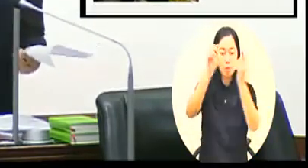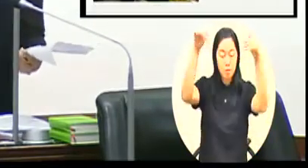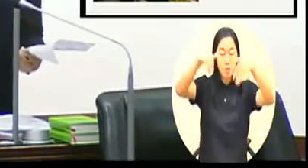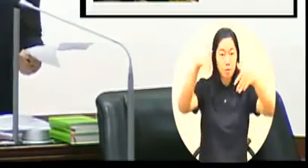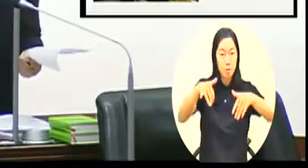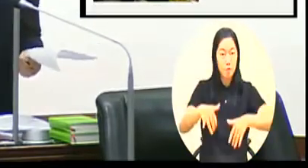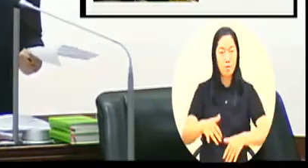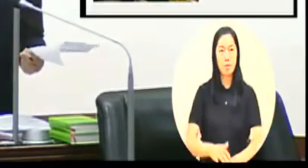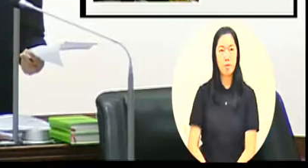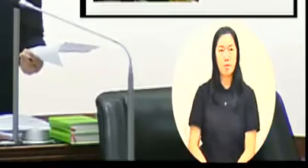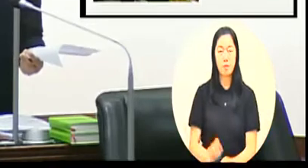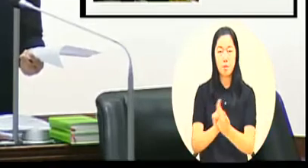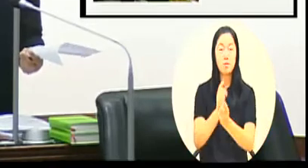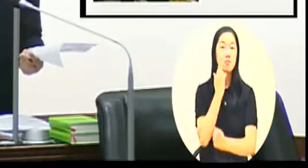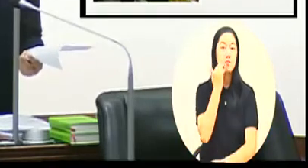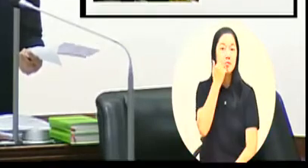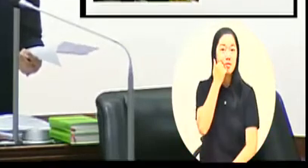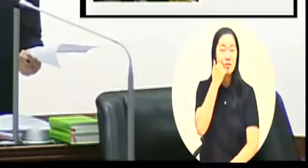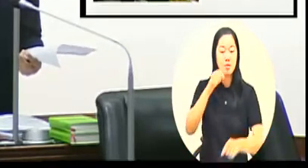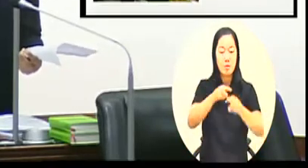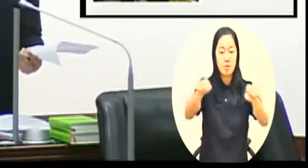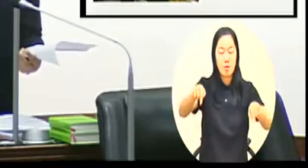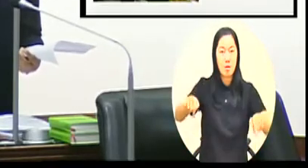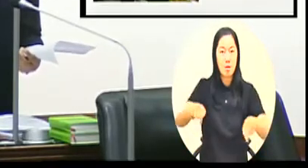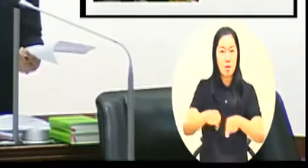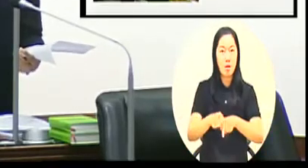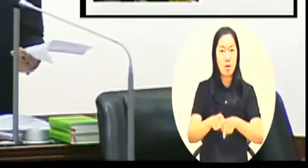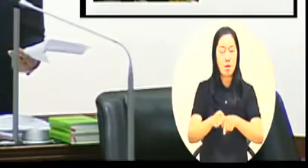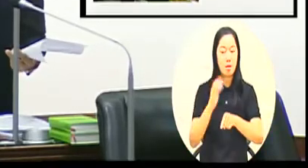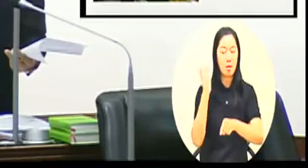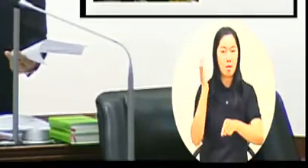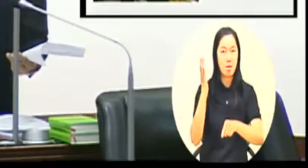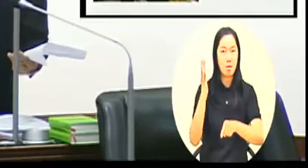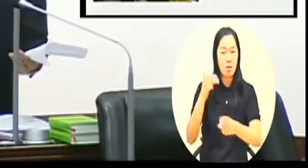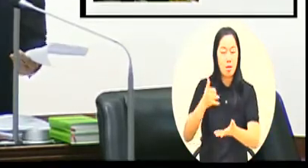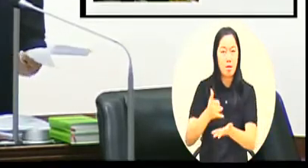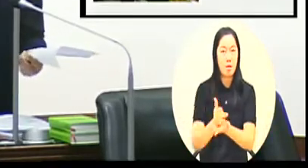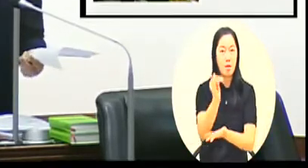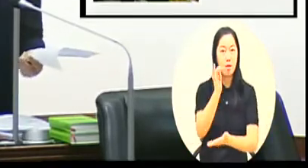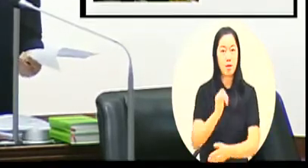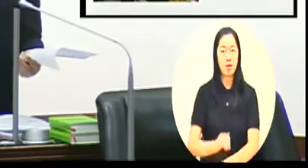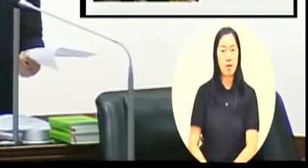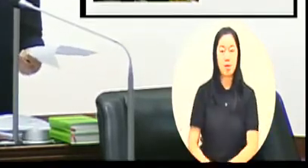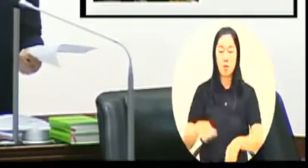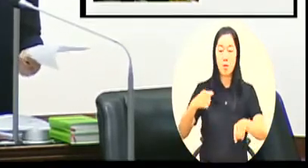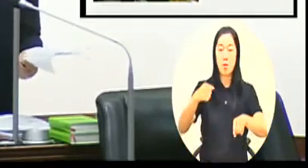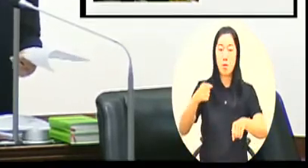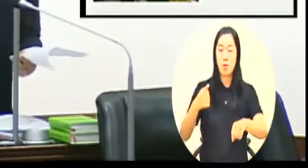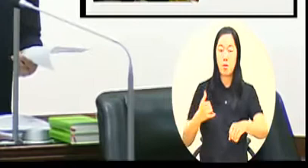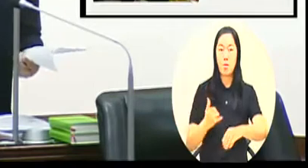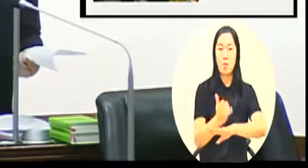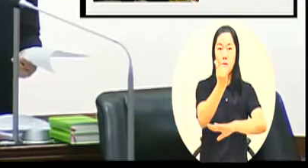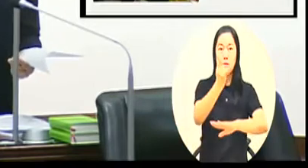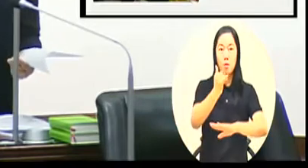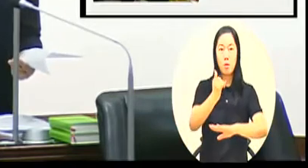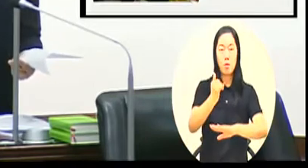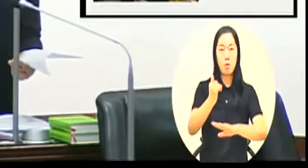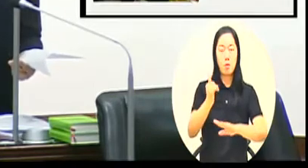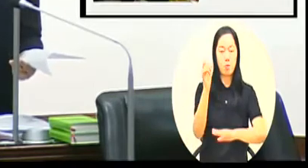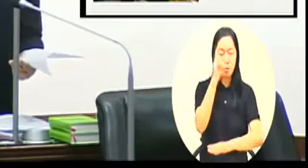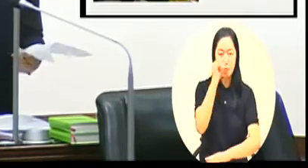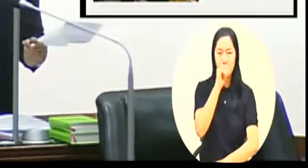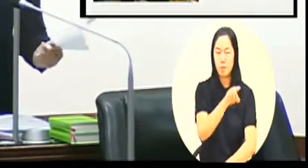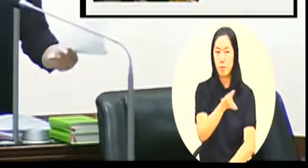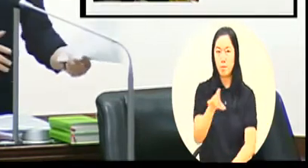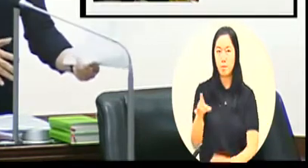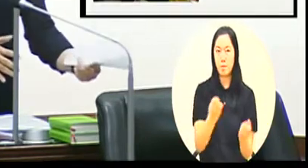它的铁面呐、是湿又滑，那时候机车骑士如果骑过去的话，摔倒啊，那个都是非常的严